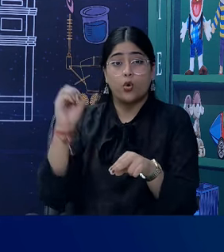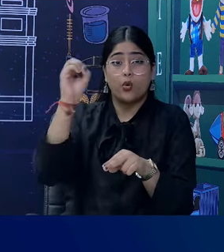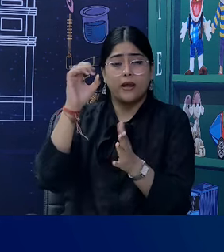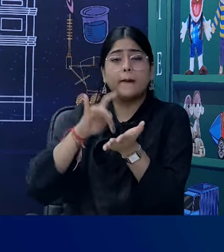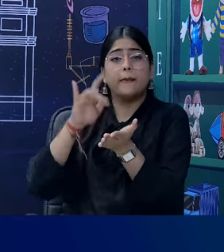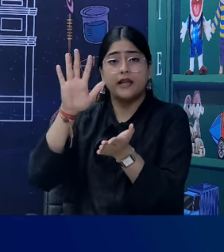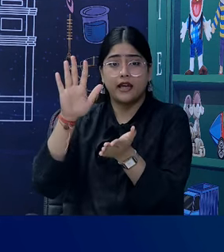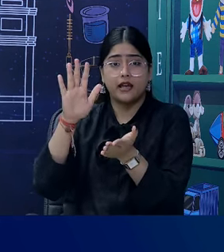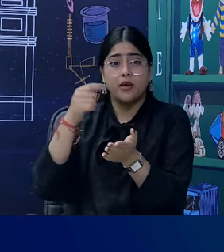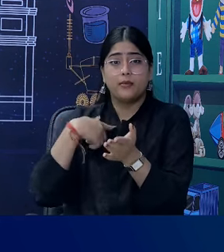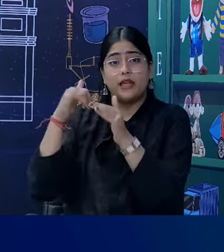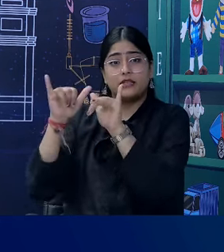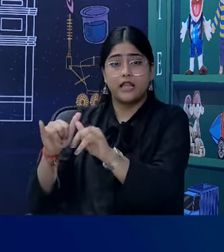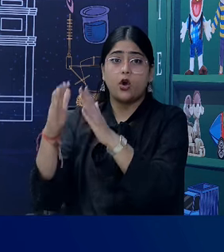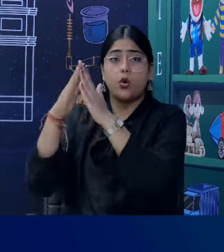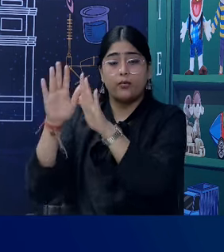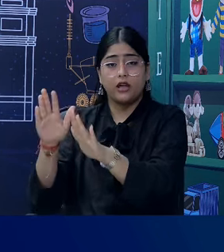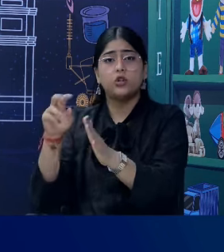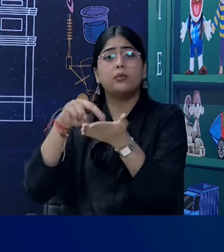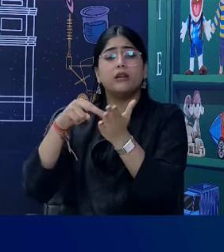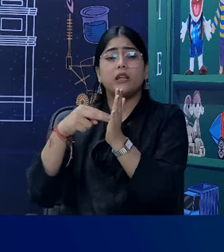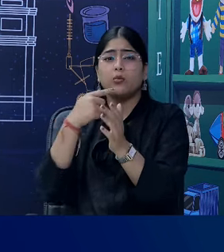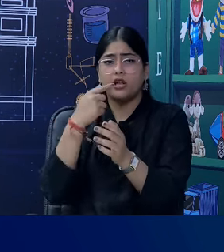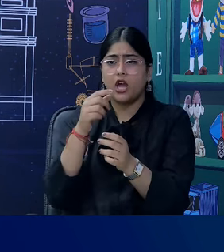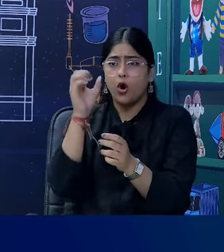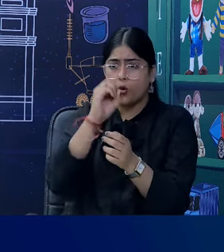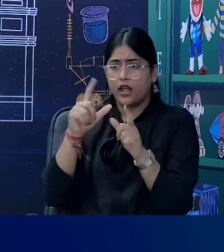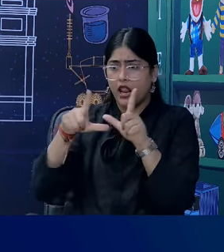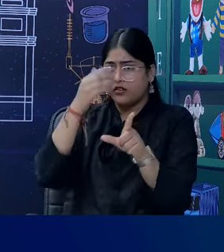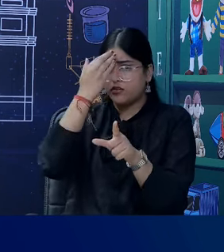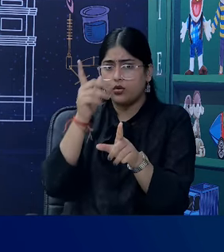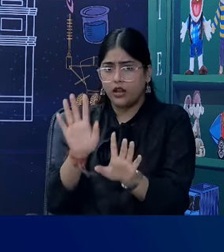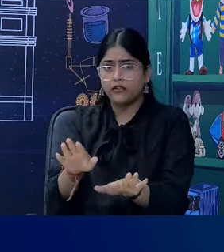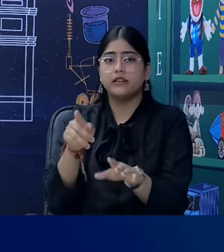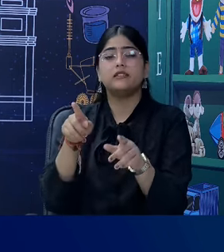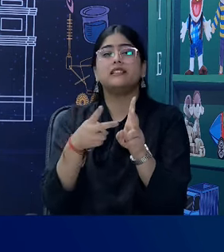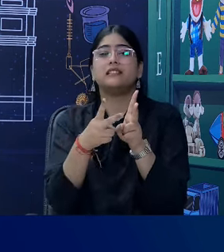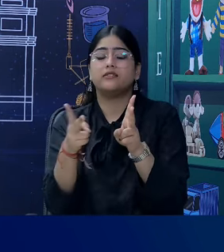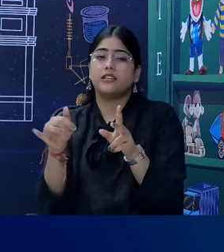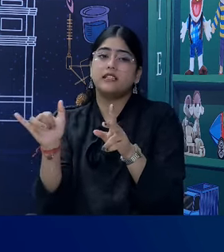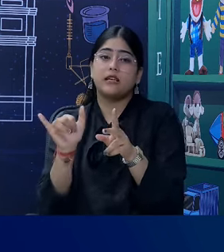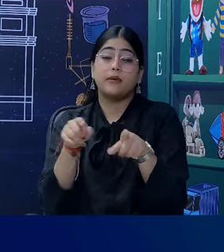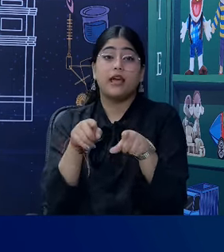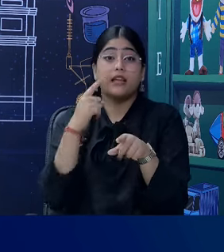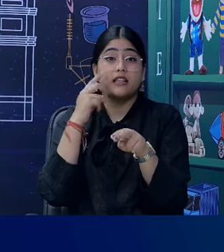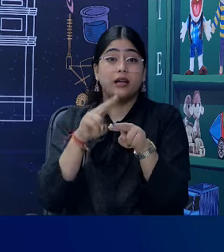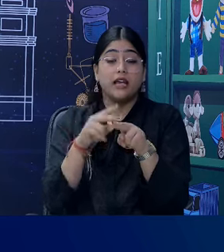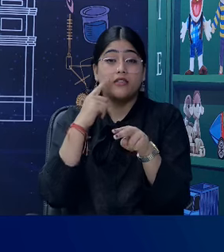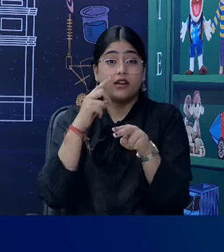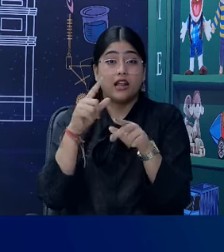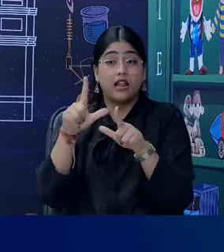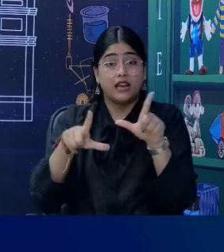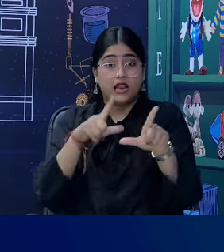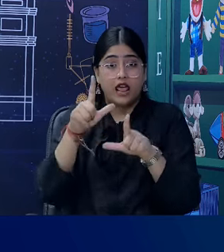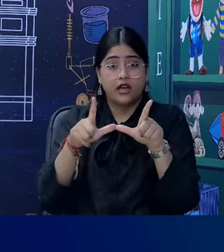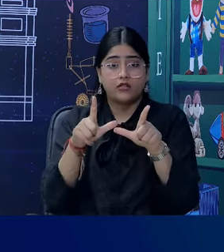तमिलनाडु का अगर कोई व्यक्ति है तो वो तमिल भाषा बोगा कहने का अर्थ यह है जो हम भाषा से ही पता लगा सकते हैं कि वो किस क्षेत्र